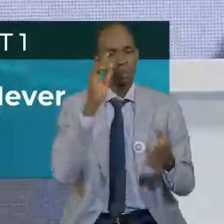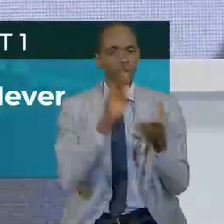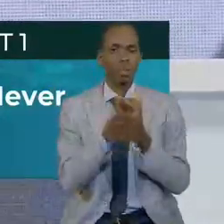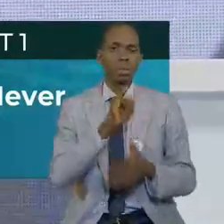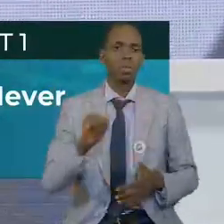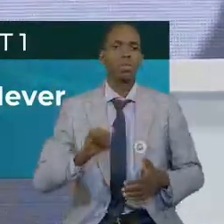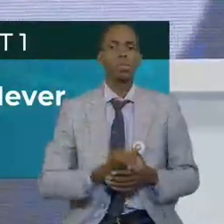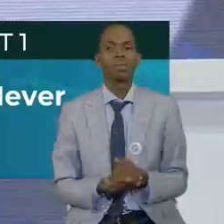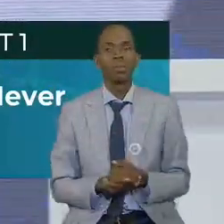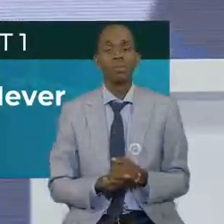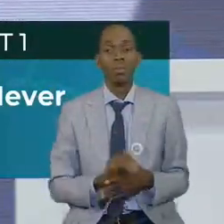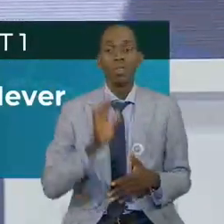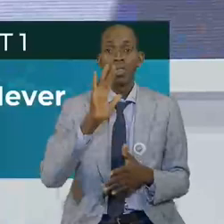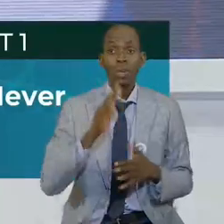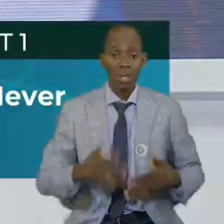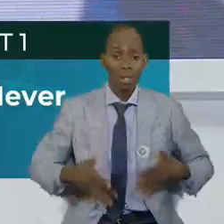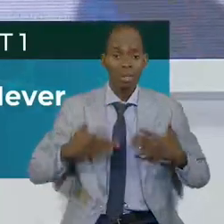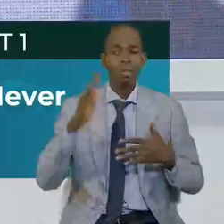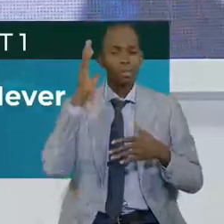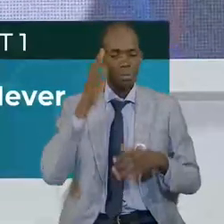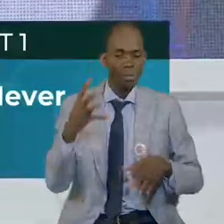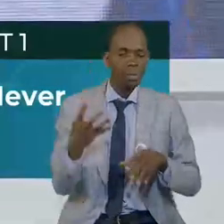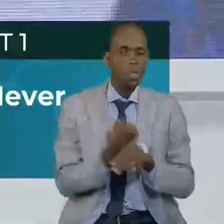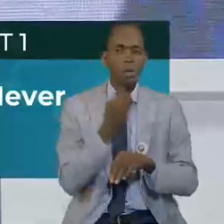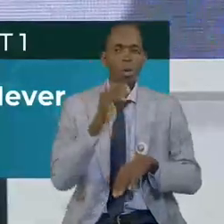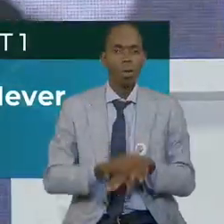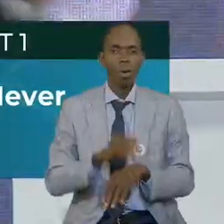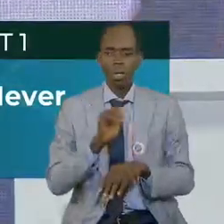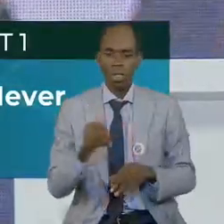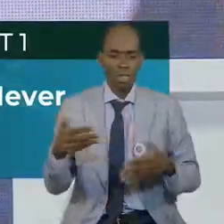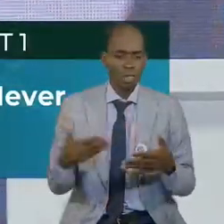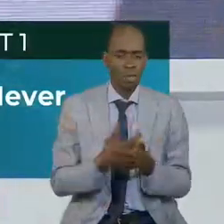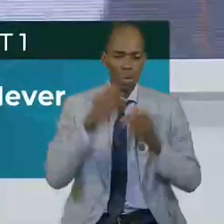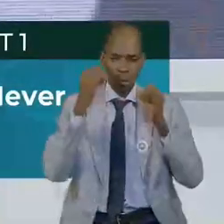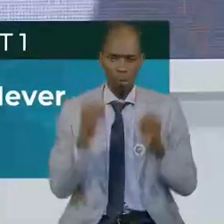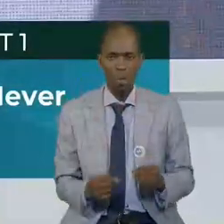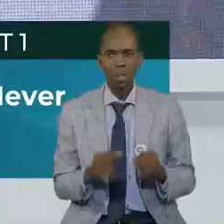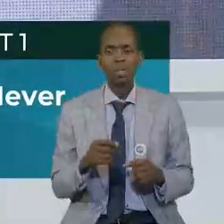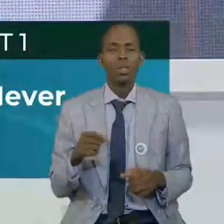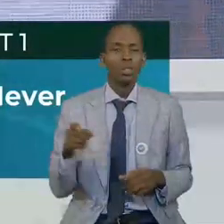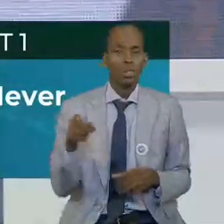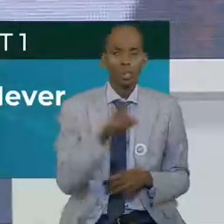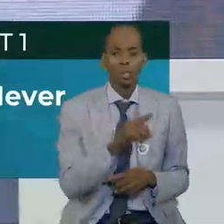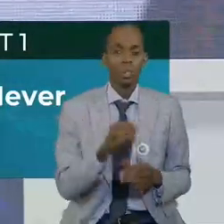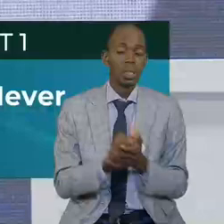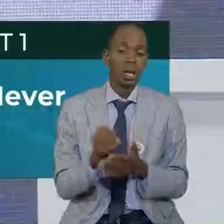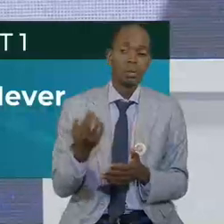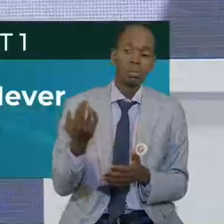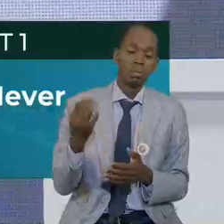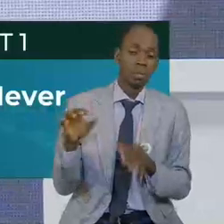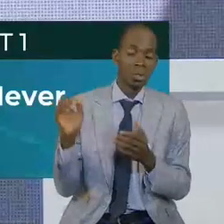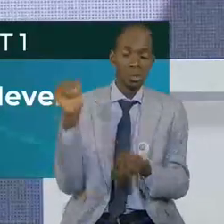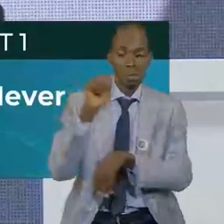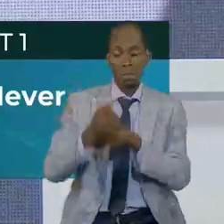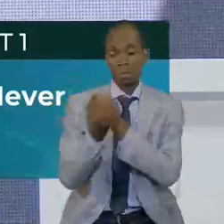confiant. Your life will take on a new power. What defeated you before, let's forget about